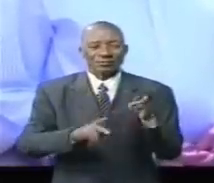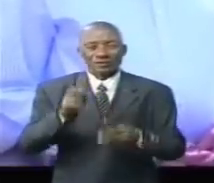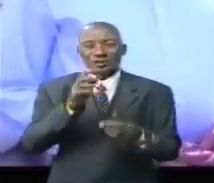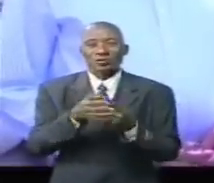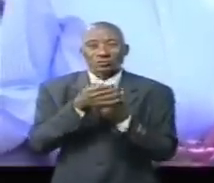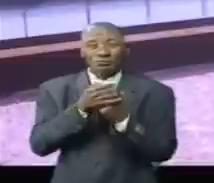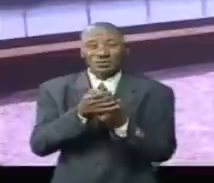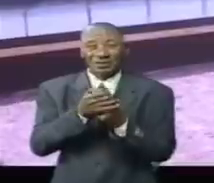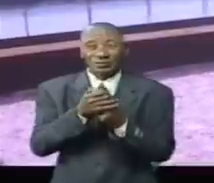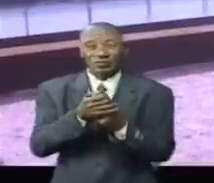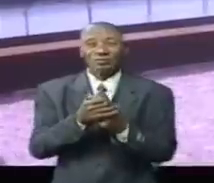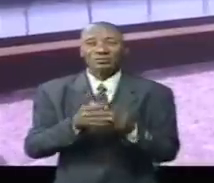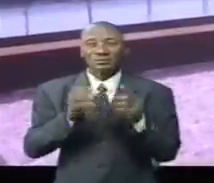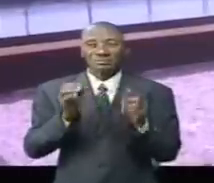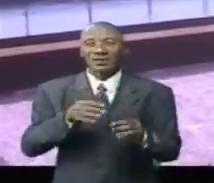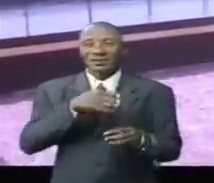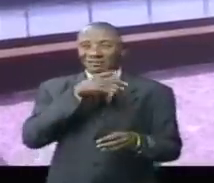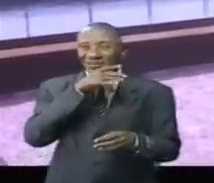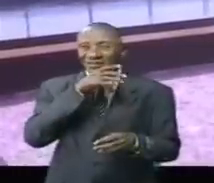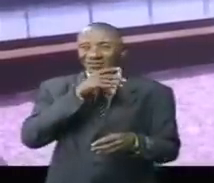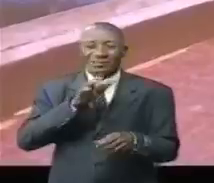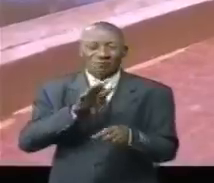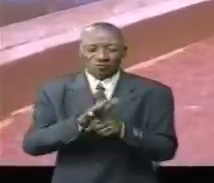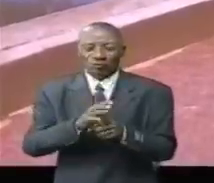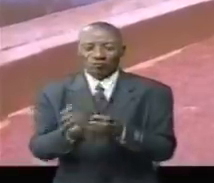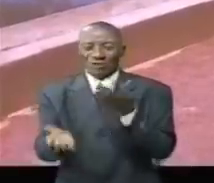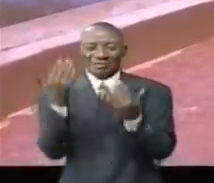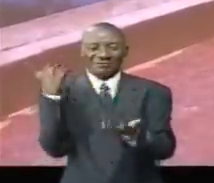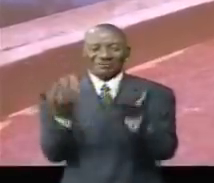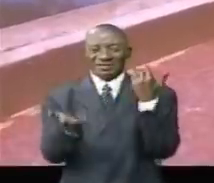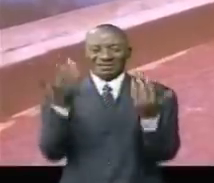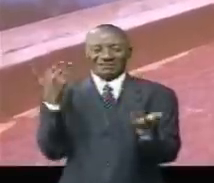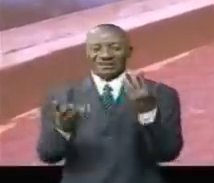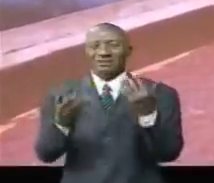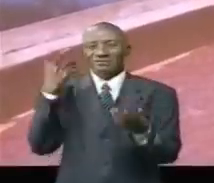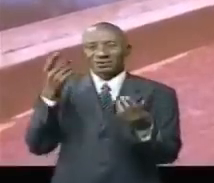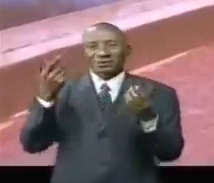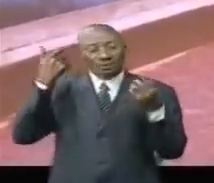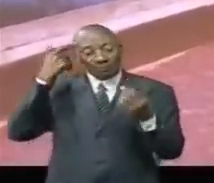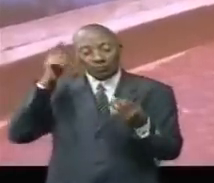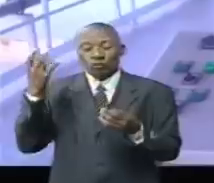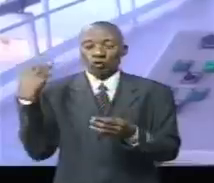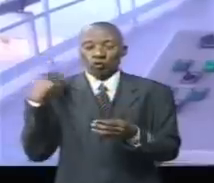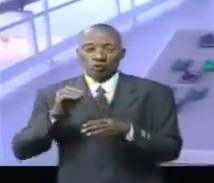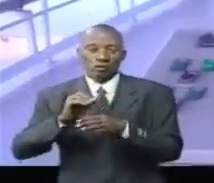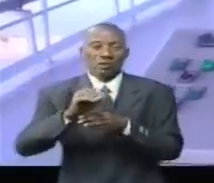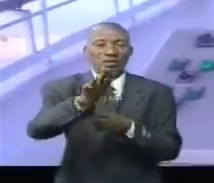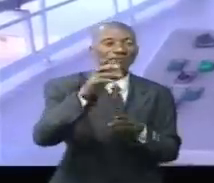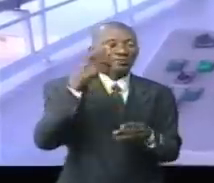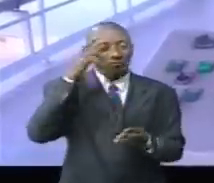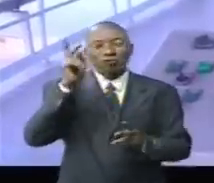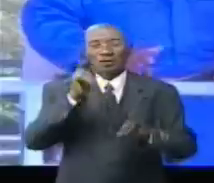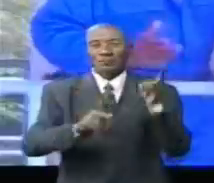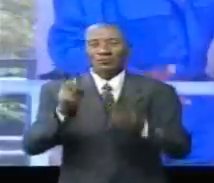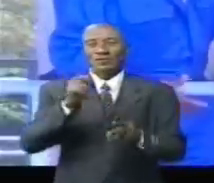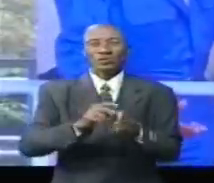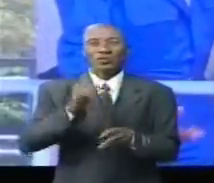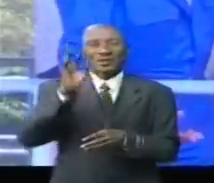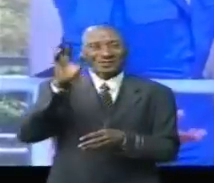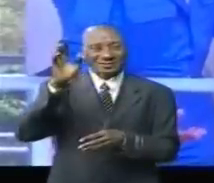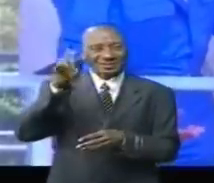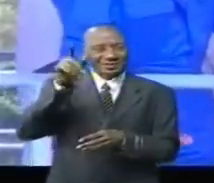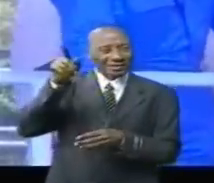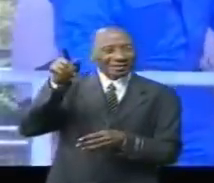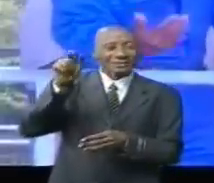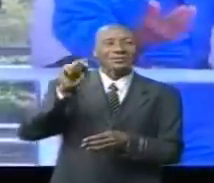déchets dans cette première usine de la République et de Kinshasa d'une capacité de 330 000 m3 le jour qui prend en